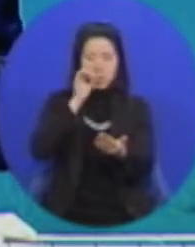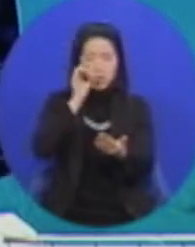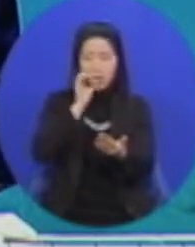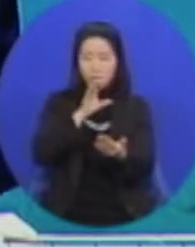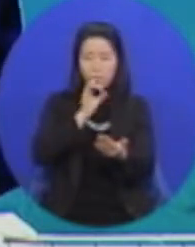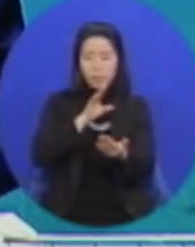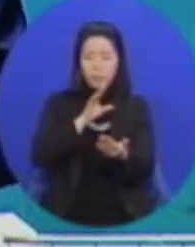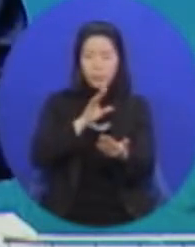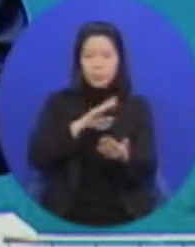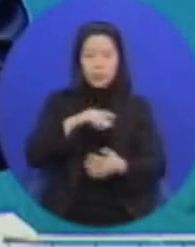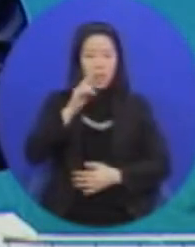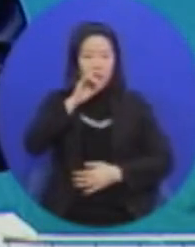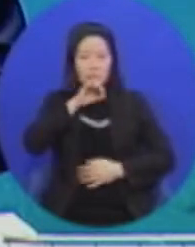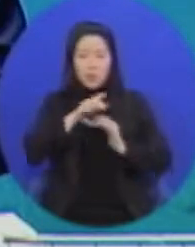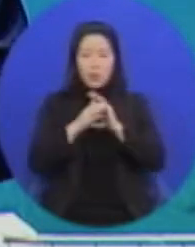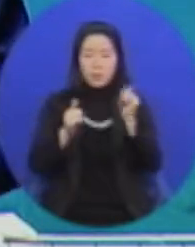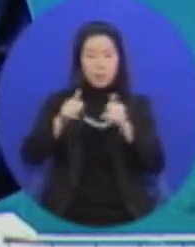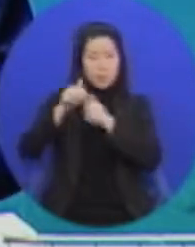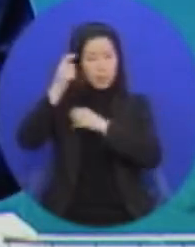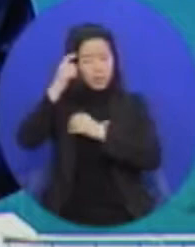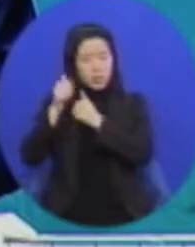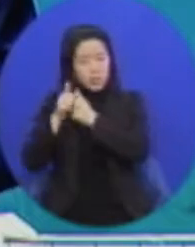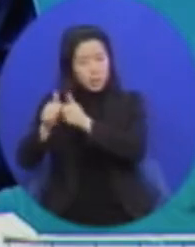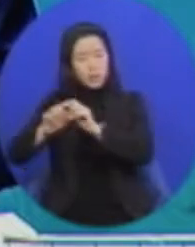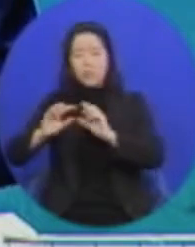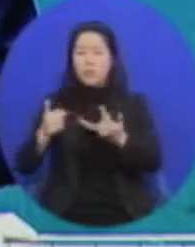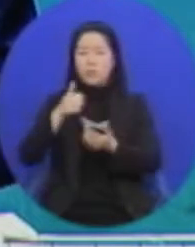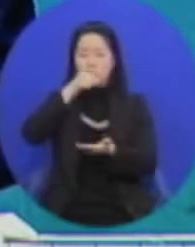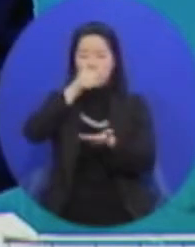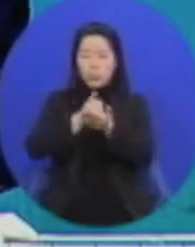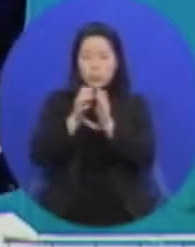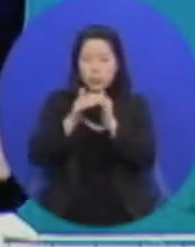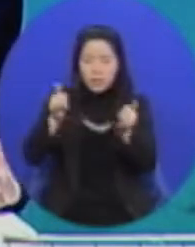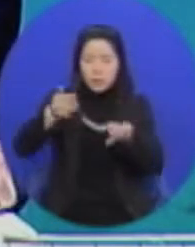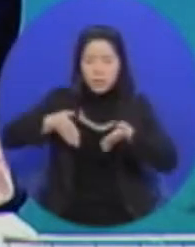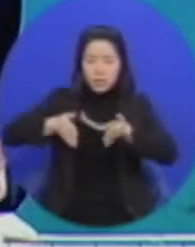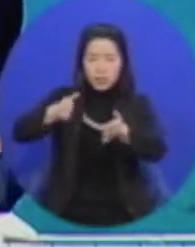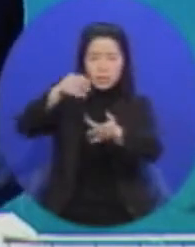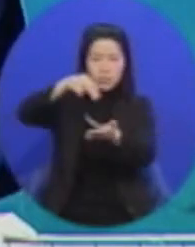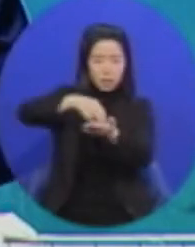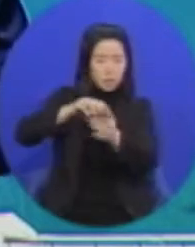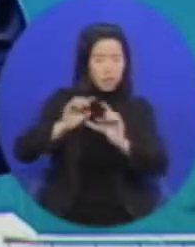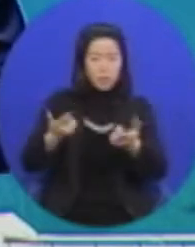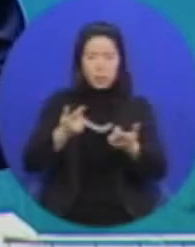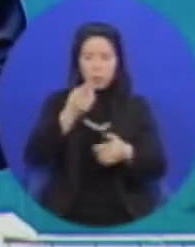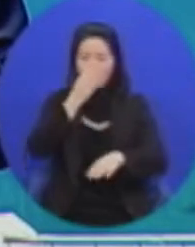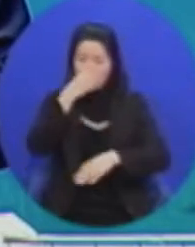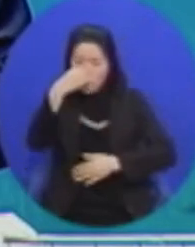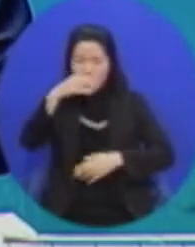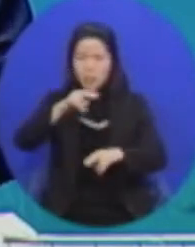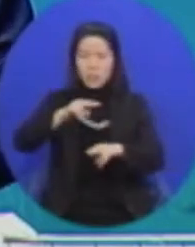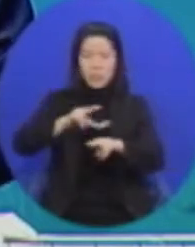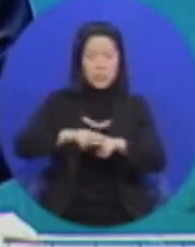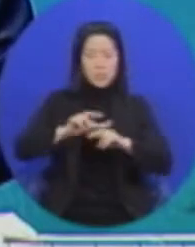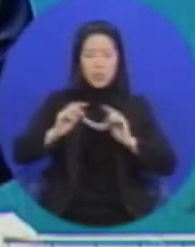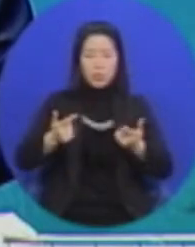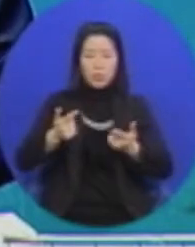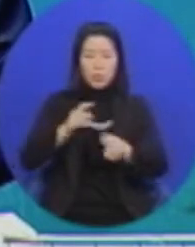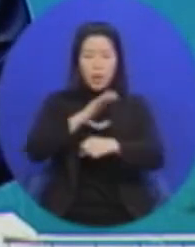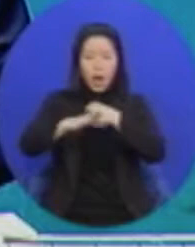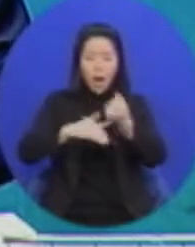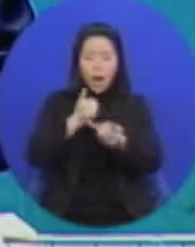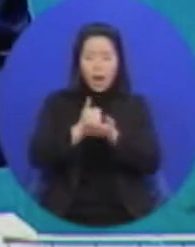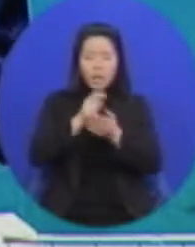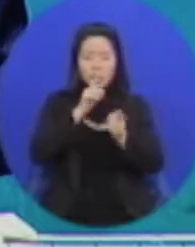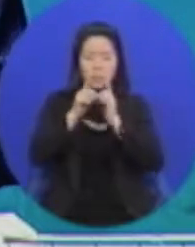악인들의 꾀를 따르지 않고 죄인들의 길에 서지 않고 오만한 자의 자리에 앉지 않고 하나님의 말씀을 달 묵상하고